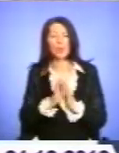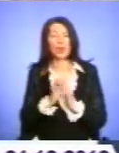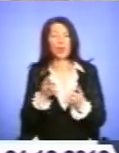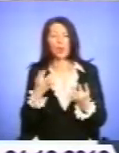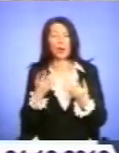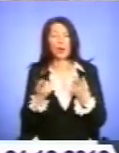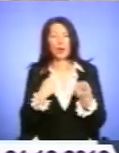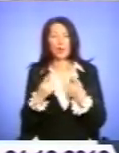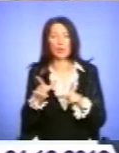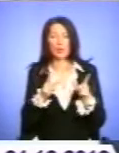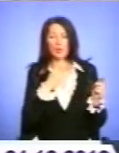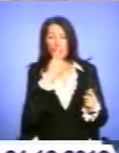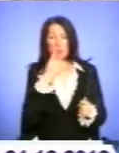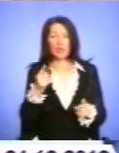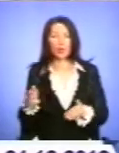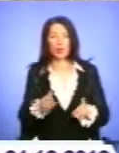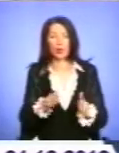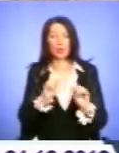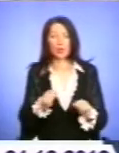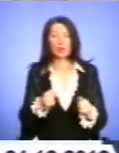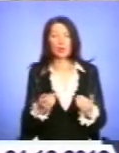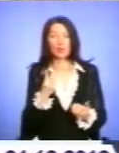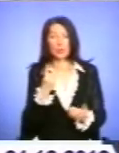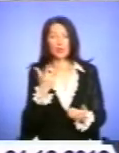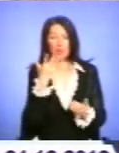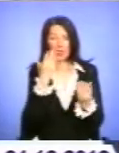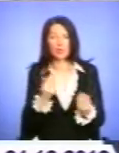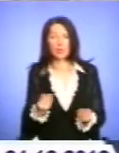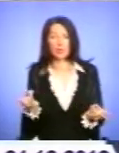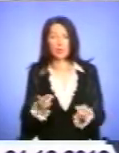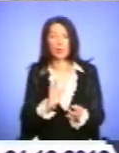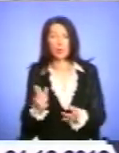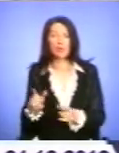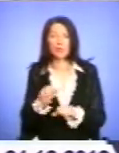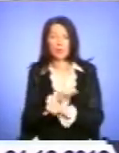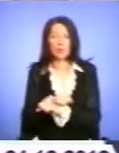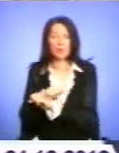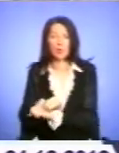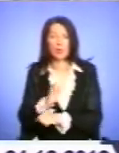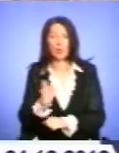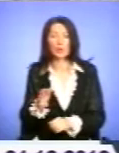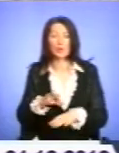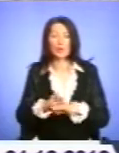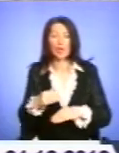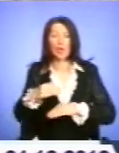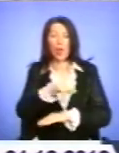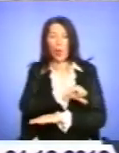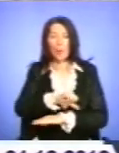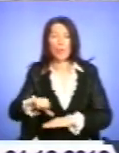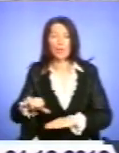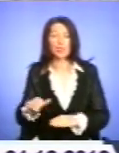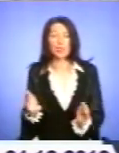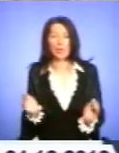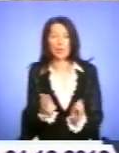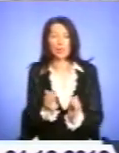що, можливо, 2-3 дні доведеться десь постояти, тому що ми будемо проводити і обмеження руху транспорту, і не завжди працівники